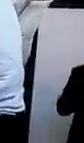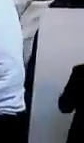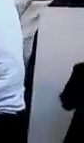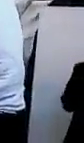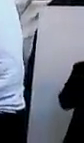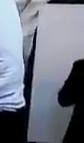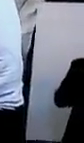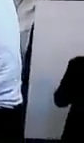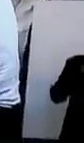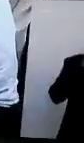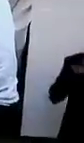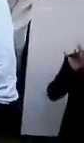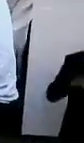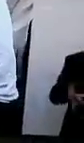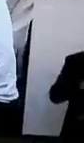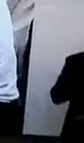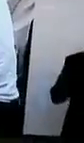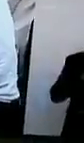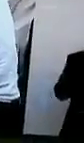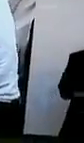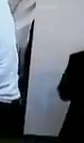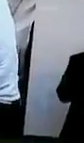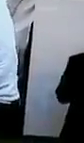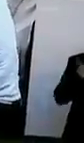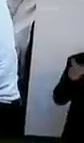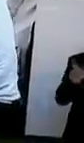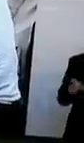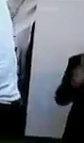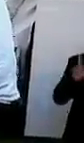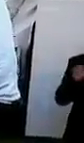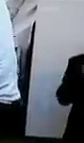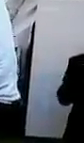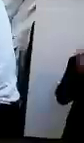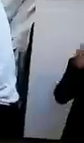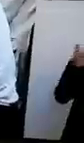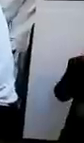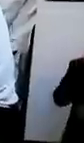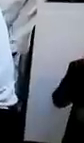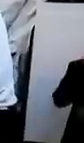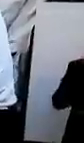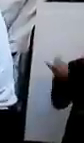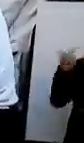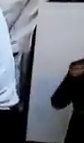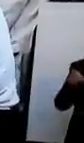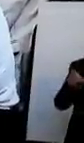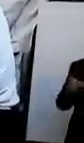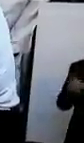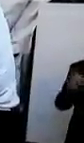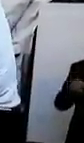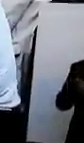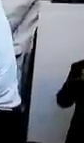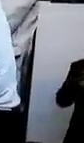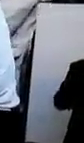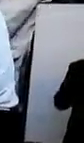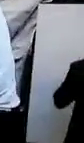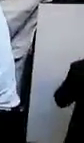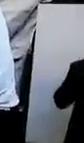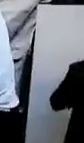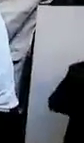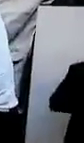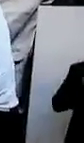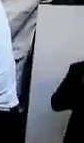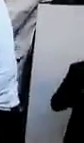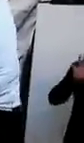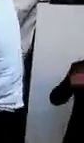der Pflegebedürftigkeit, da müssen wir bereits ansetzen. Das ist sozial. Prävention heißt, Pflegebedürftigkeit gar nicht entstehen zu